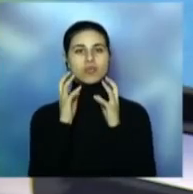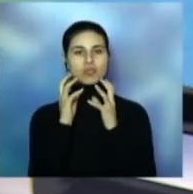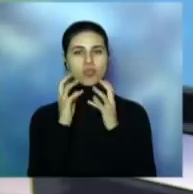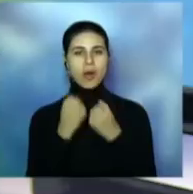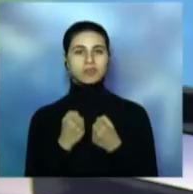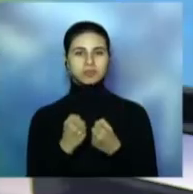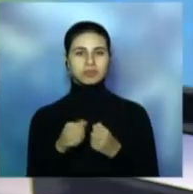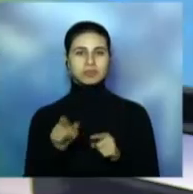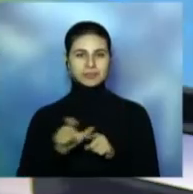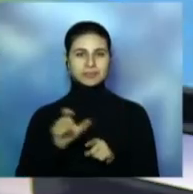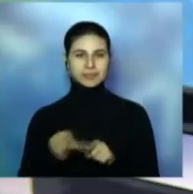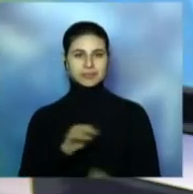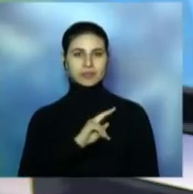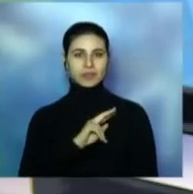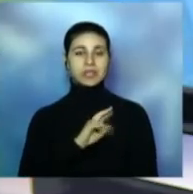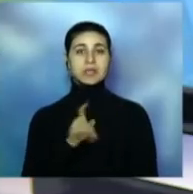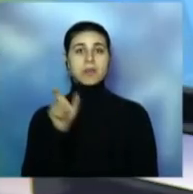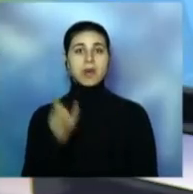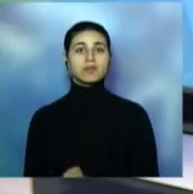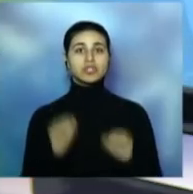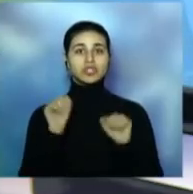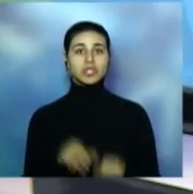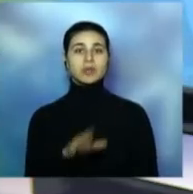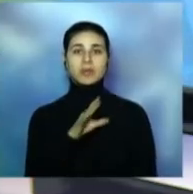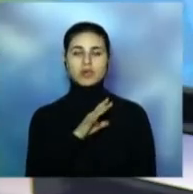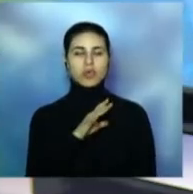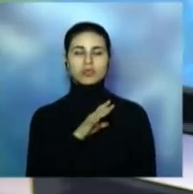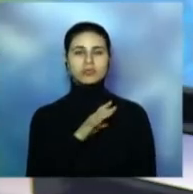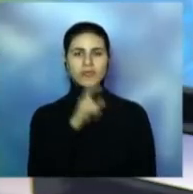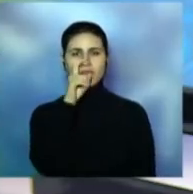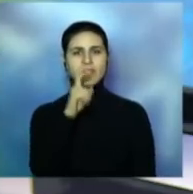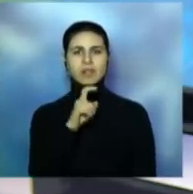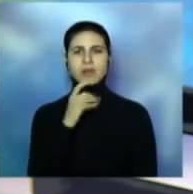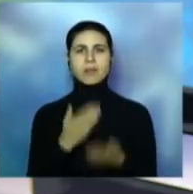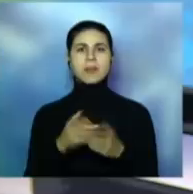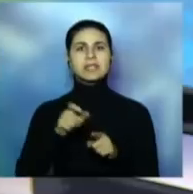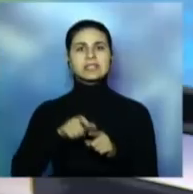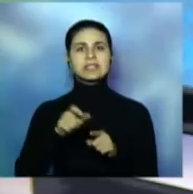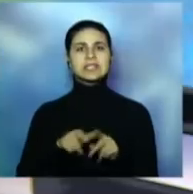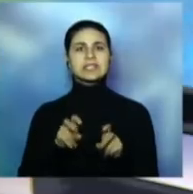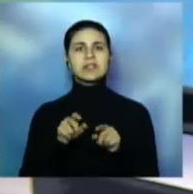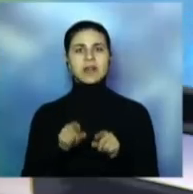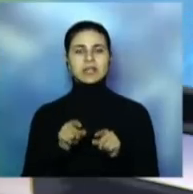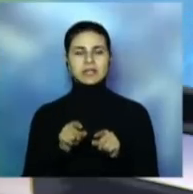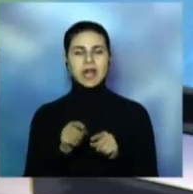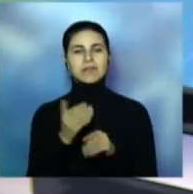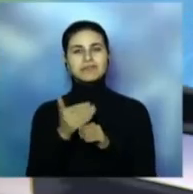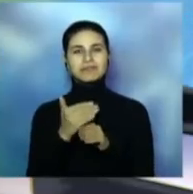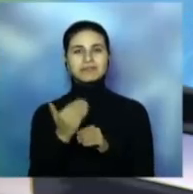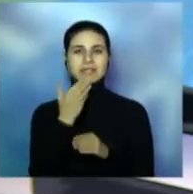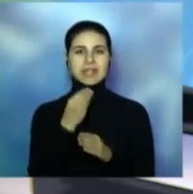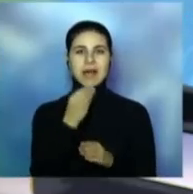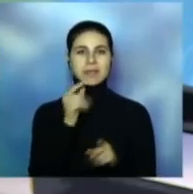Აქ საინტერესო არის ერთი რამ, რომ ბავშვი შეიძლება განვითარებული არ იყოს კოგნიტურად, აი სიტყვათა სემანტიკის